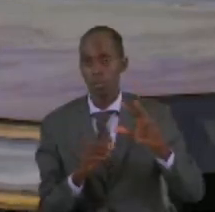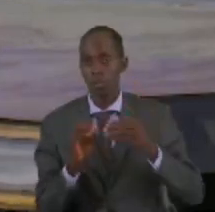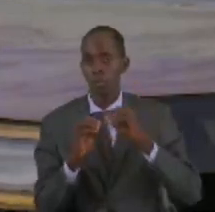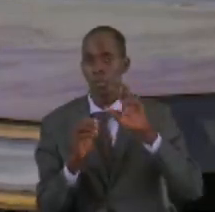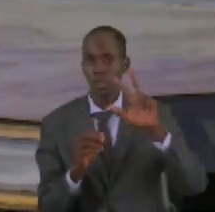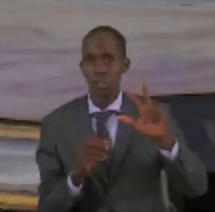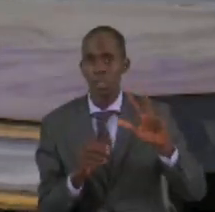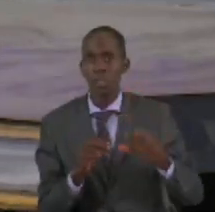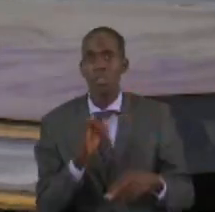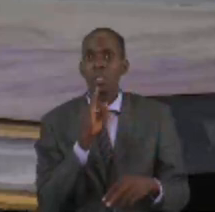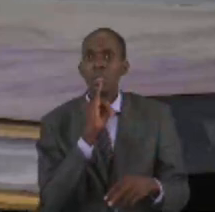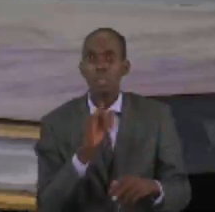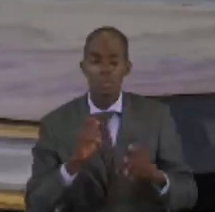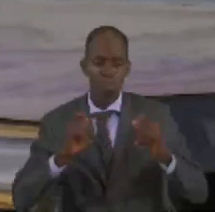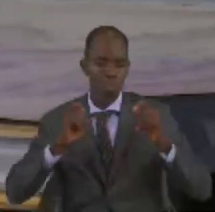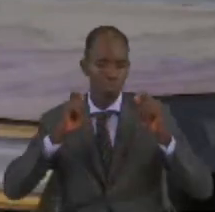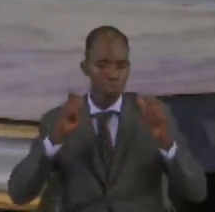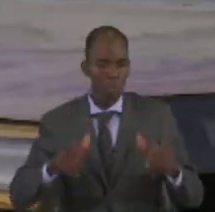3 ici,